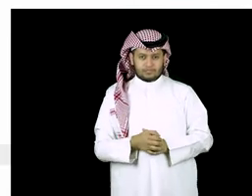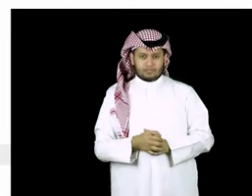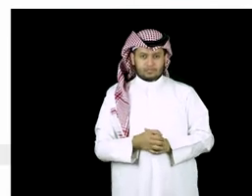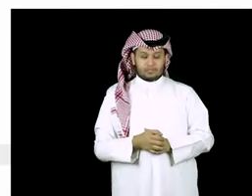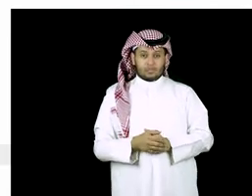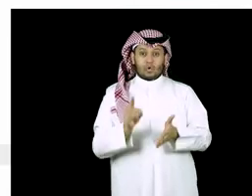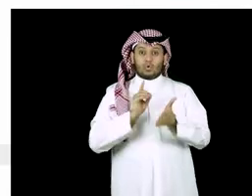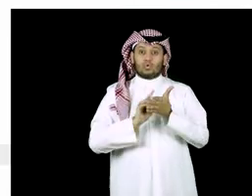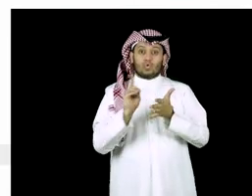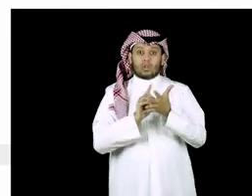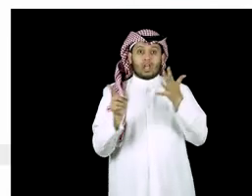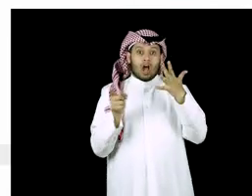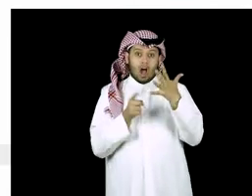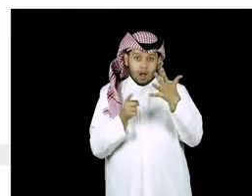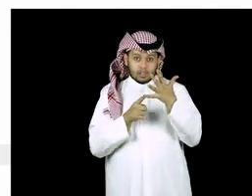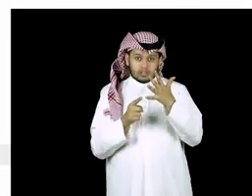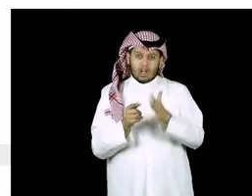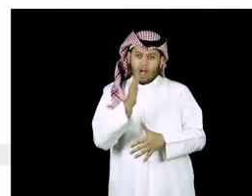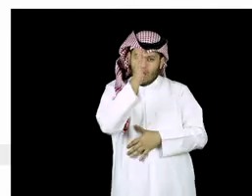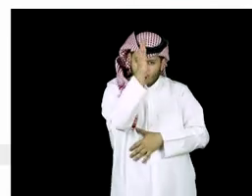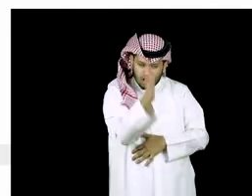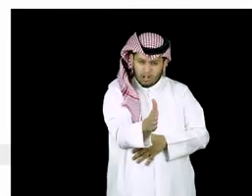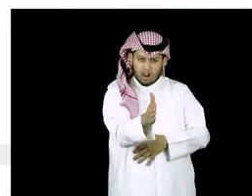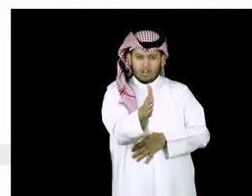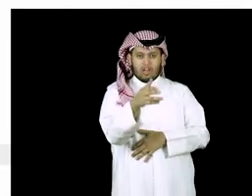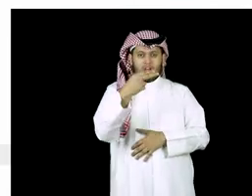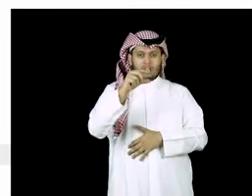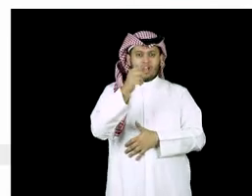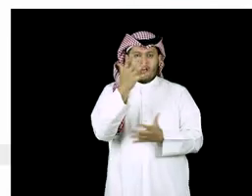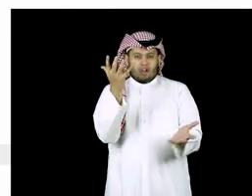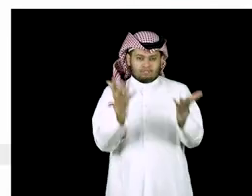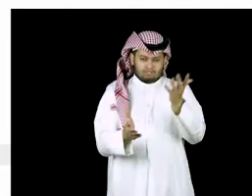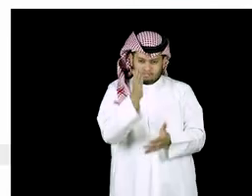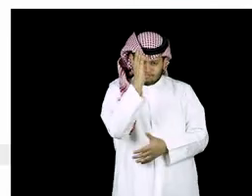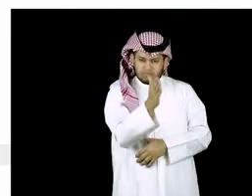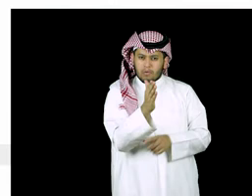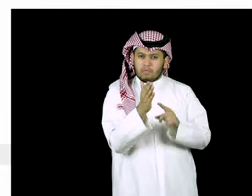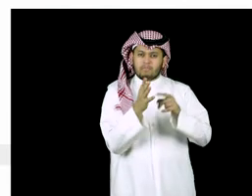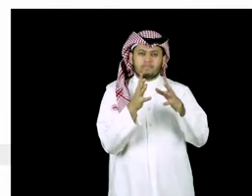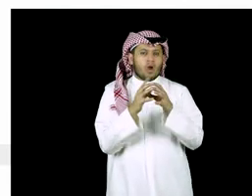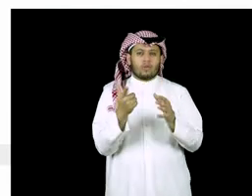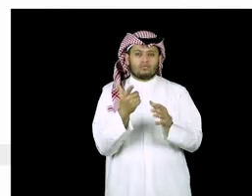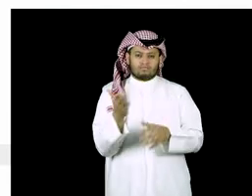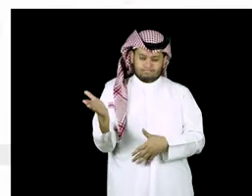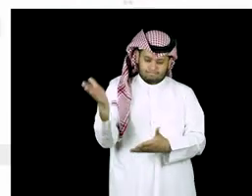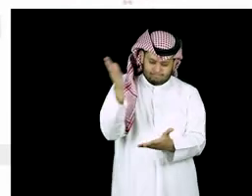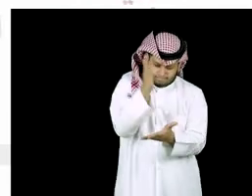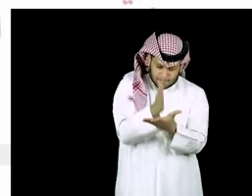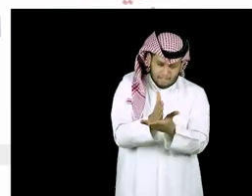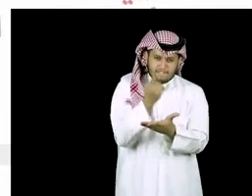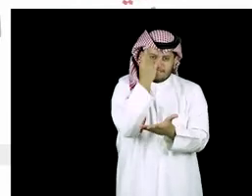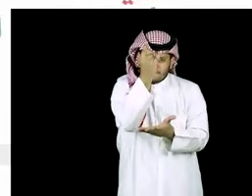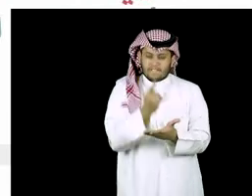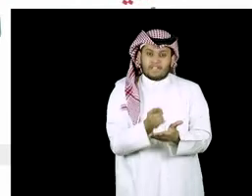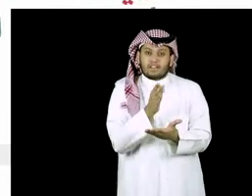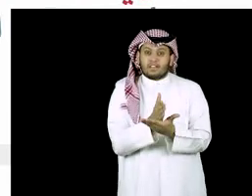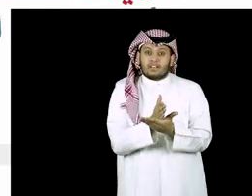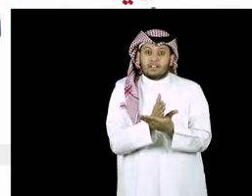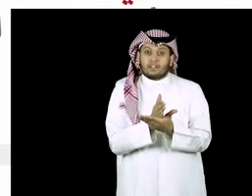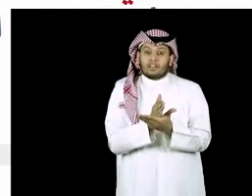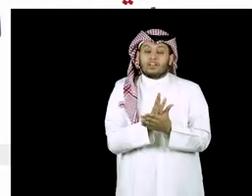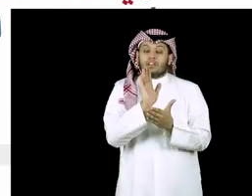الشرط الخامس العدالة، والعدالة تعني في اللغة الاستقامة، وفي